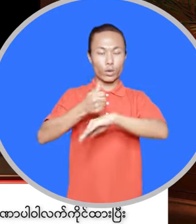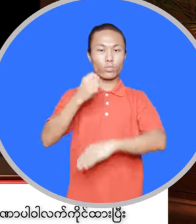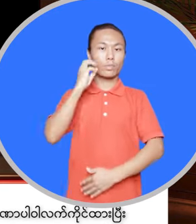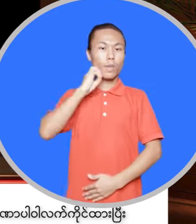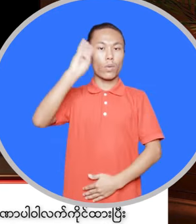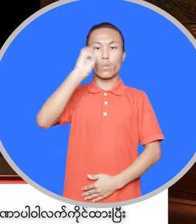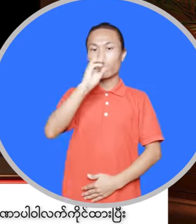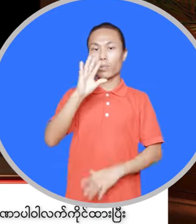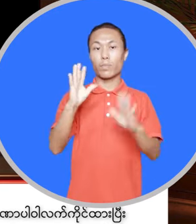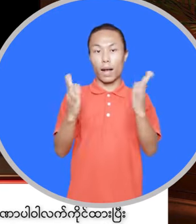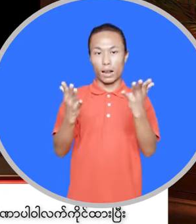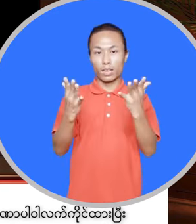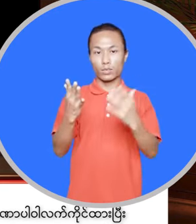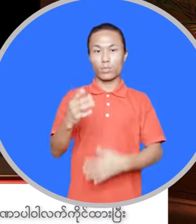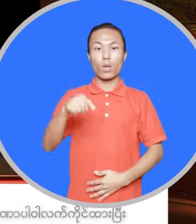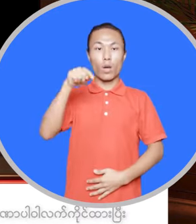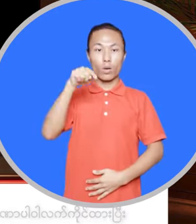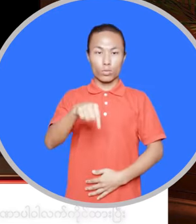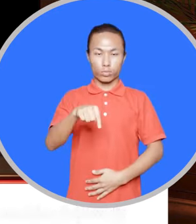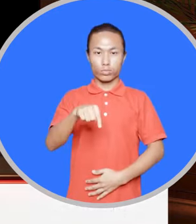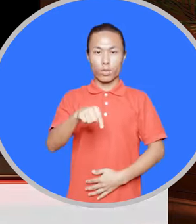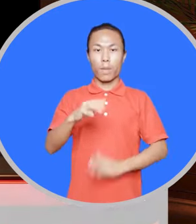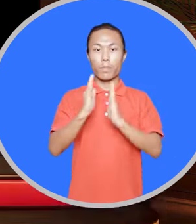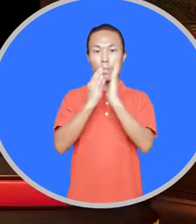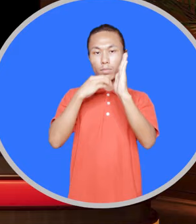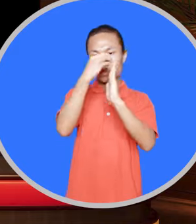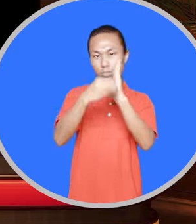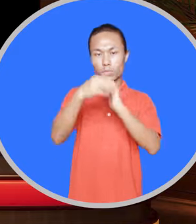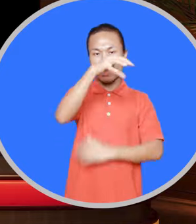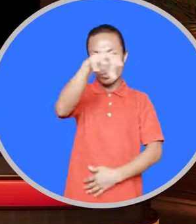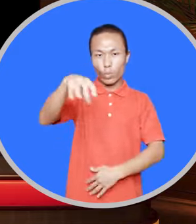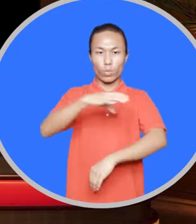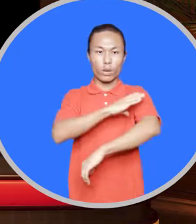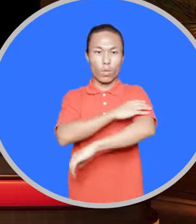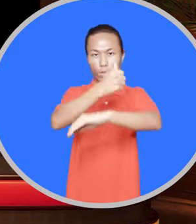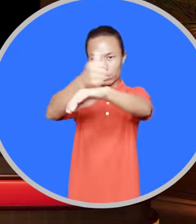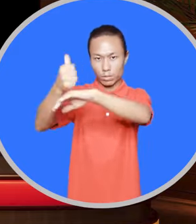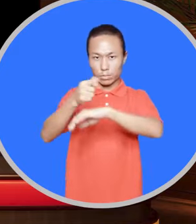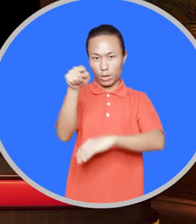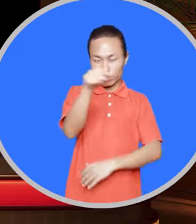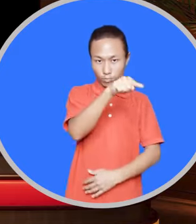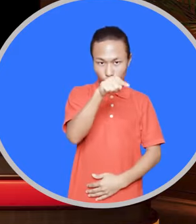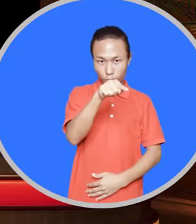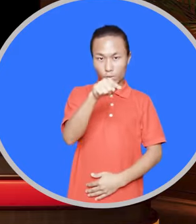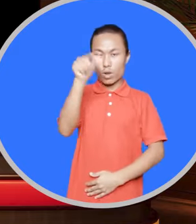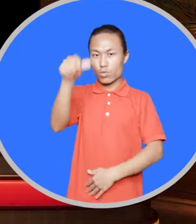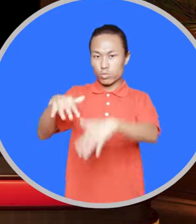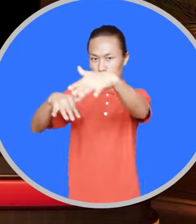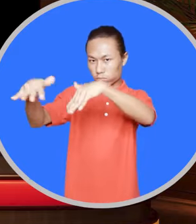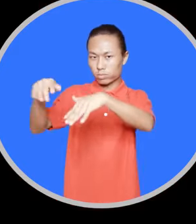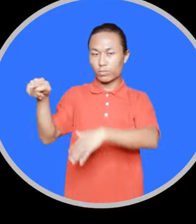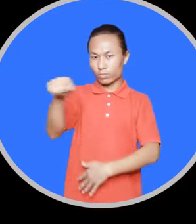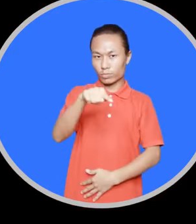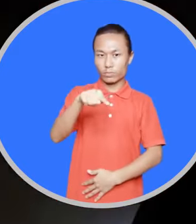က်ကင်ထားပြီးဥဆောင်မှုတွေမမယွင်းကြဖို့လွန်စွာရေးကြည့်ရလို့ NUG ပြည်အောင်စုဝင်ကြီးချုပ်ကတိုက်တွန်းပြောကြားခဲ့တဲ့သတင်းပဲဖြစ်ပါတ